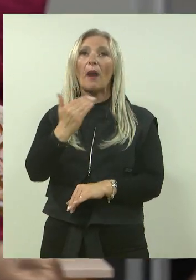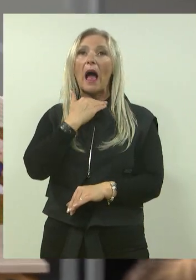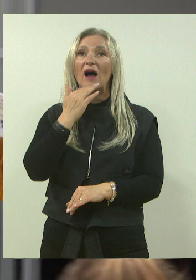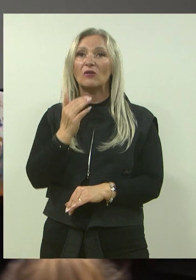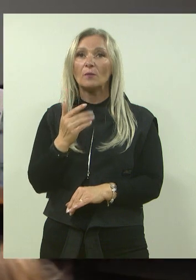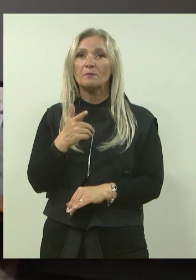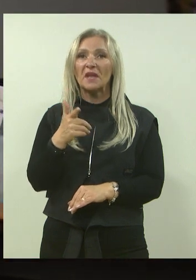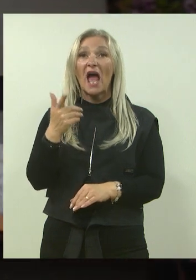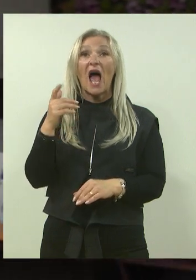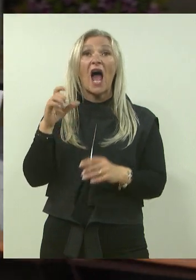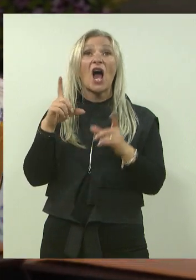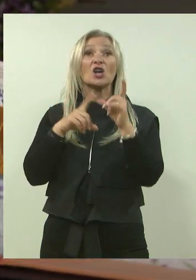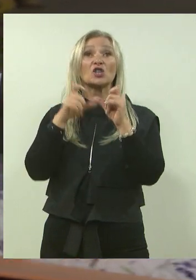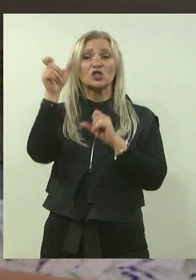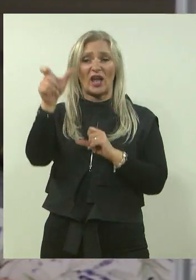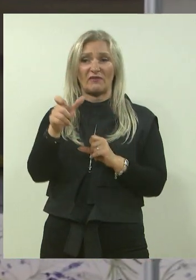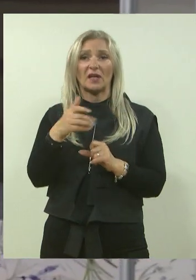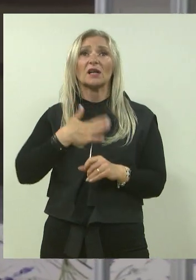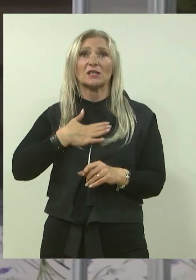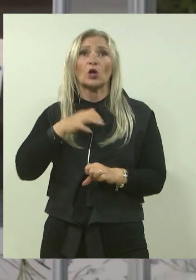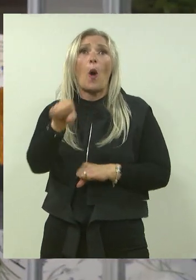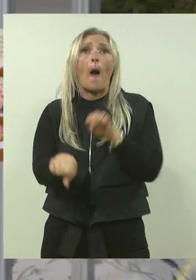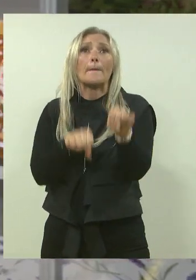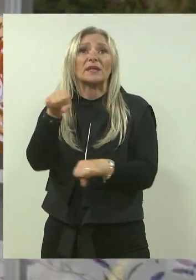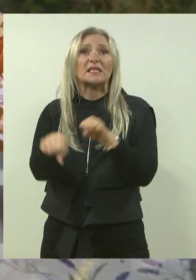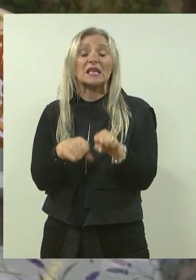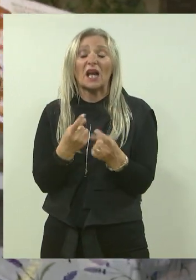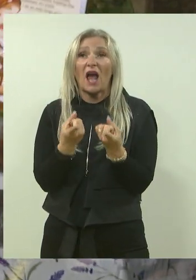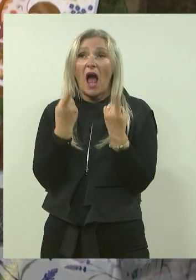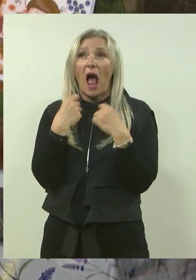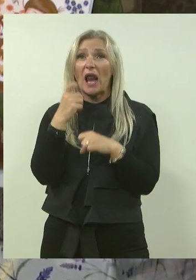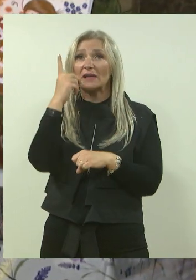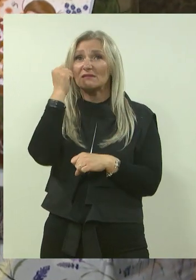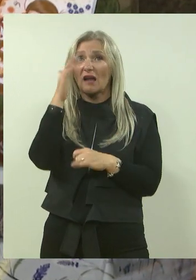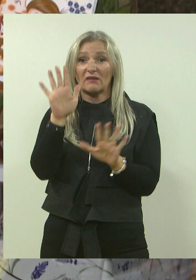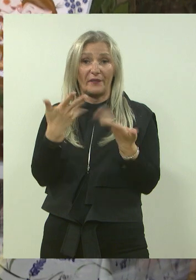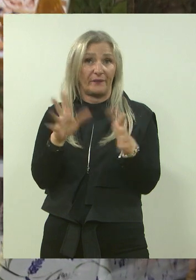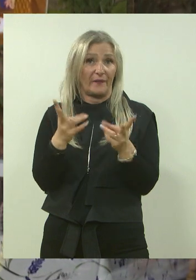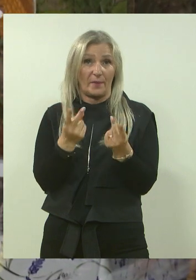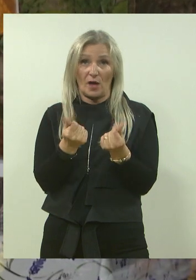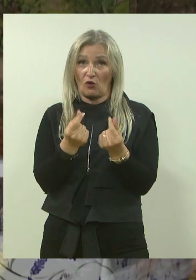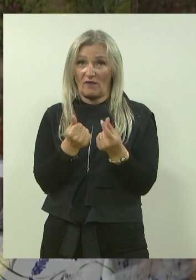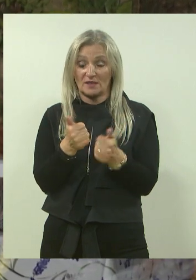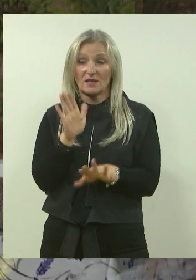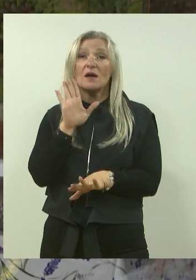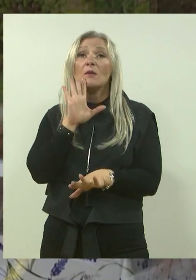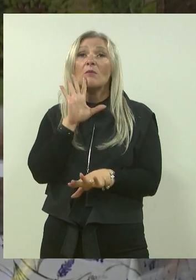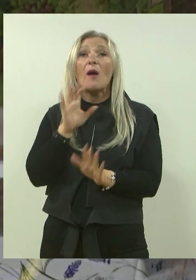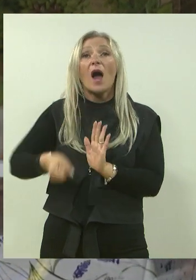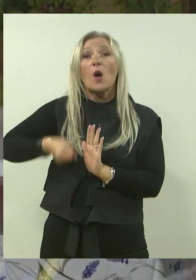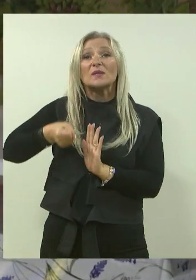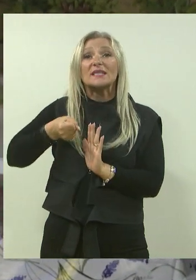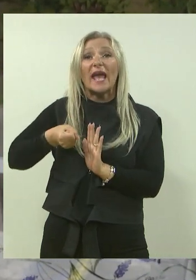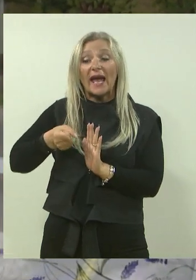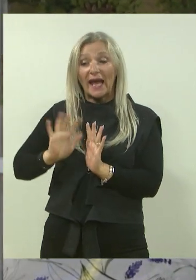bicikli naštel, al mu japa penes nije mel. Mati mu je v cekeru